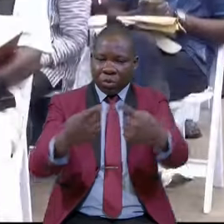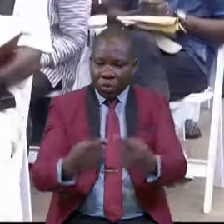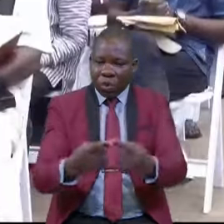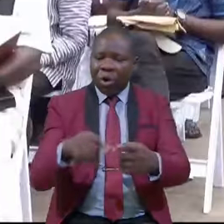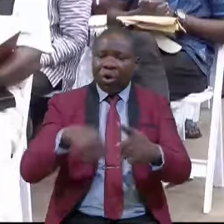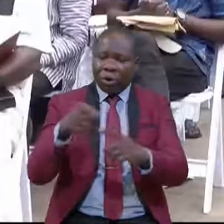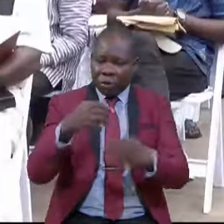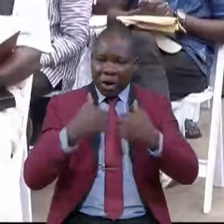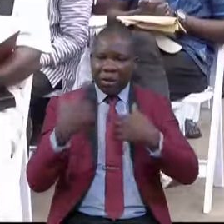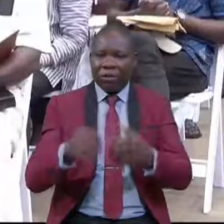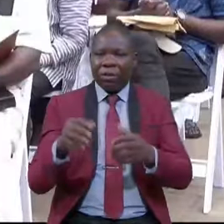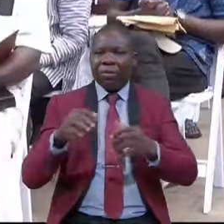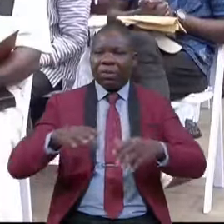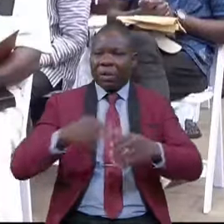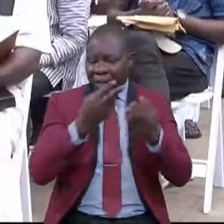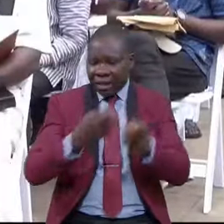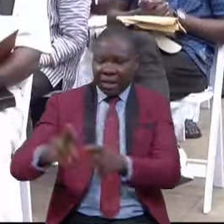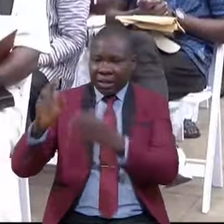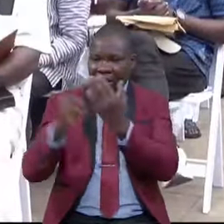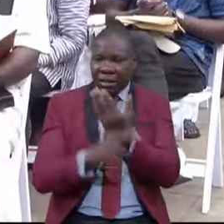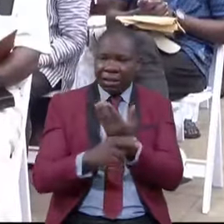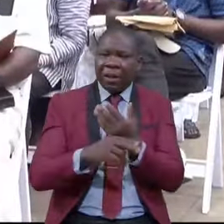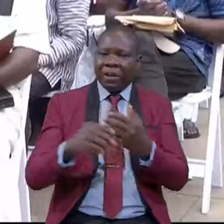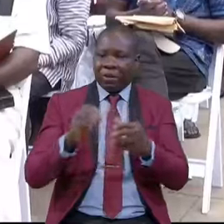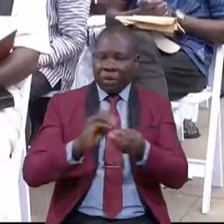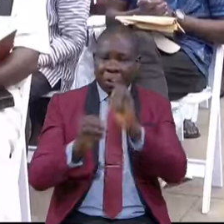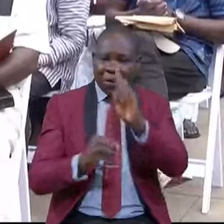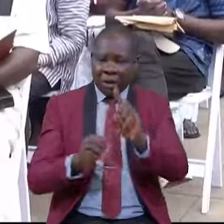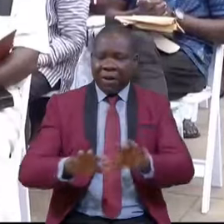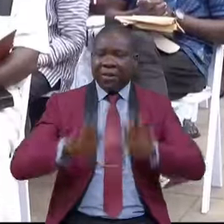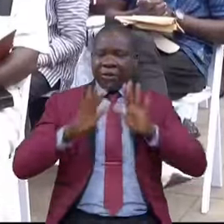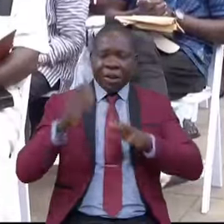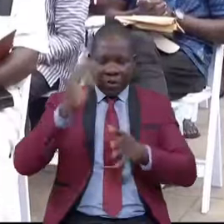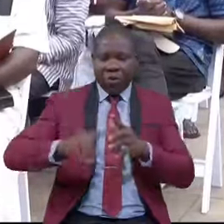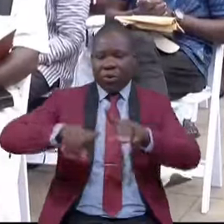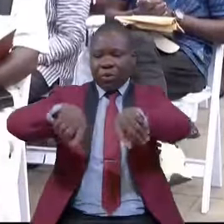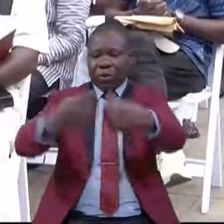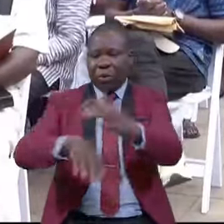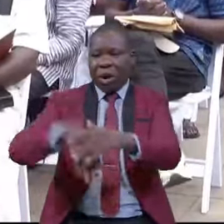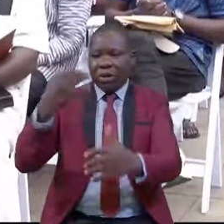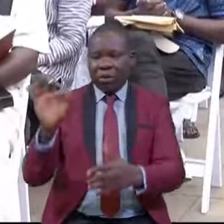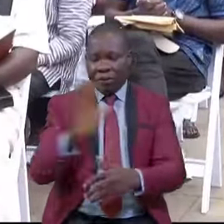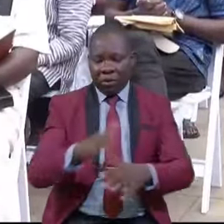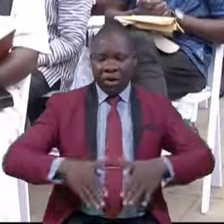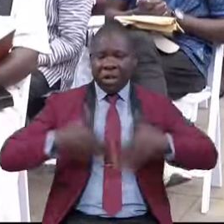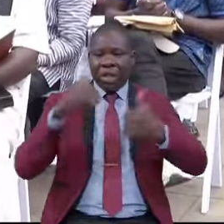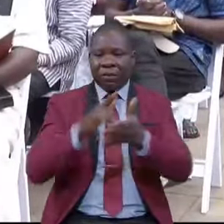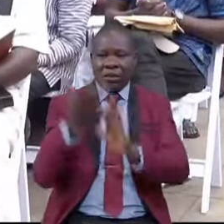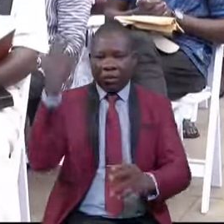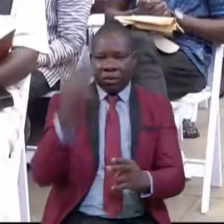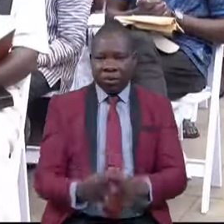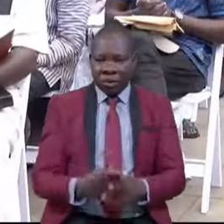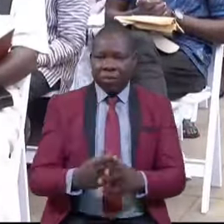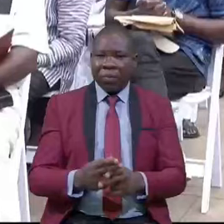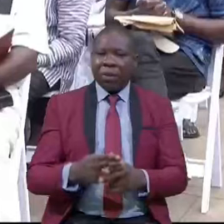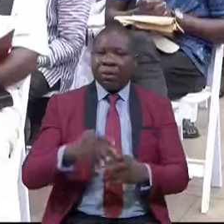est ôtée de votre vie. Faithfulness. La fidélité. La fidélité. I'll be faithful. Je serai fidèle.